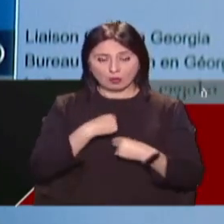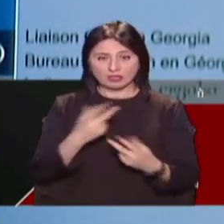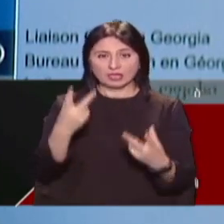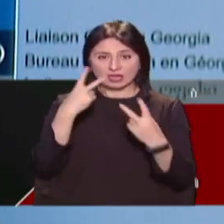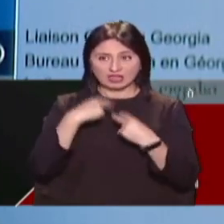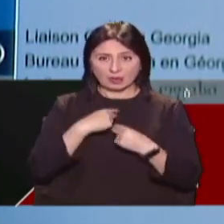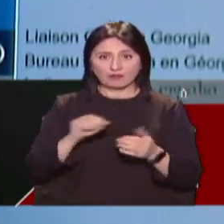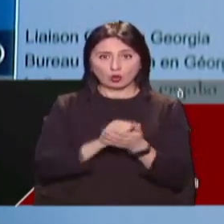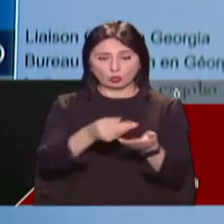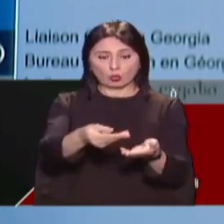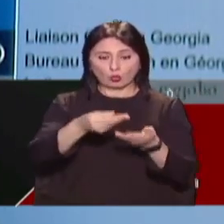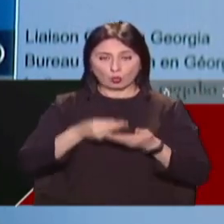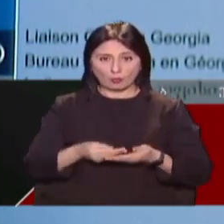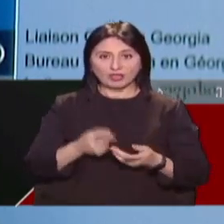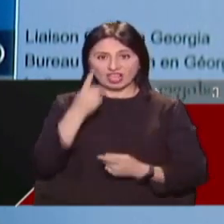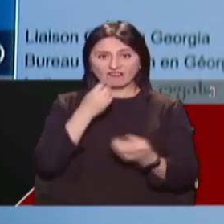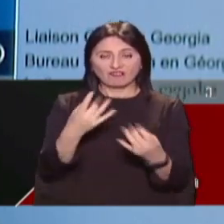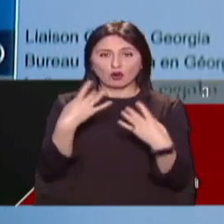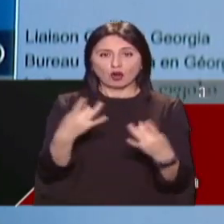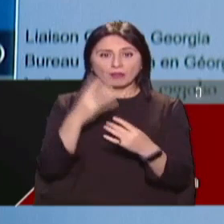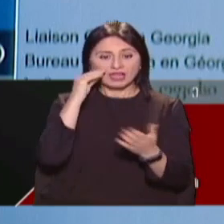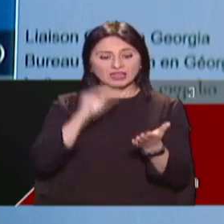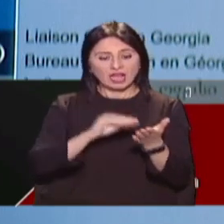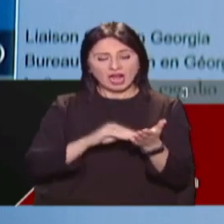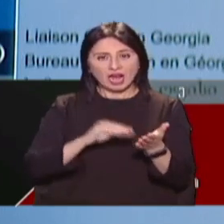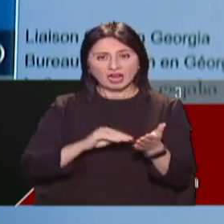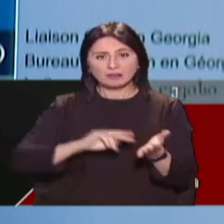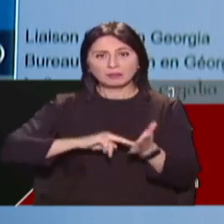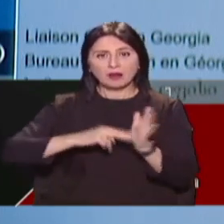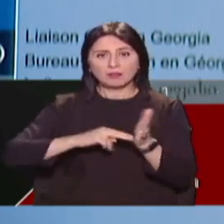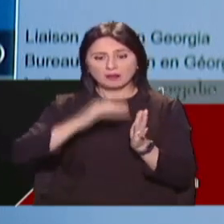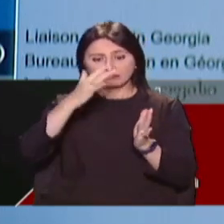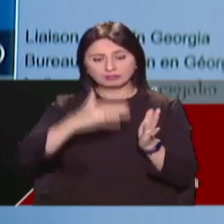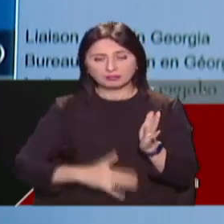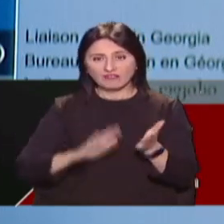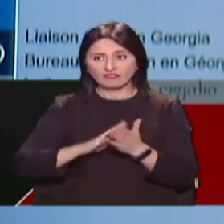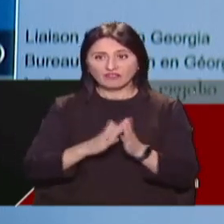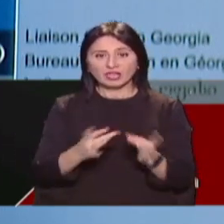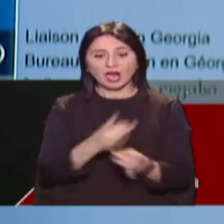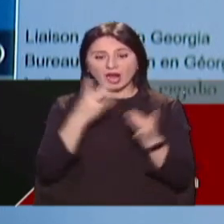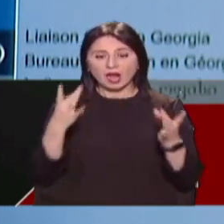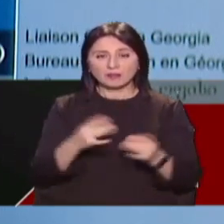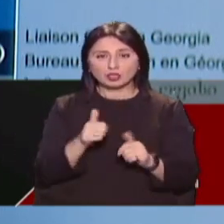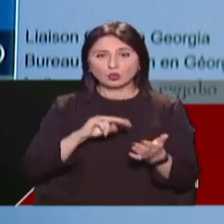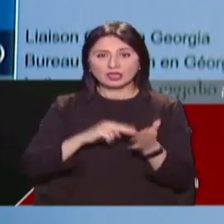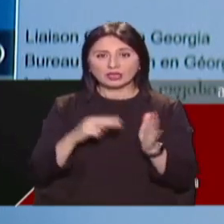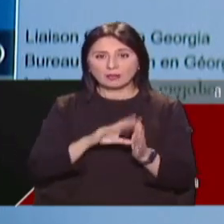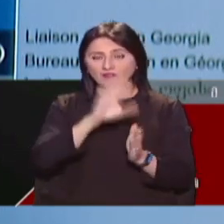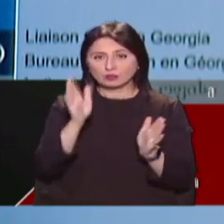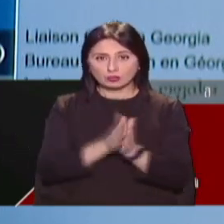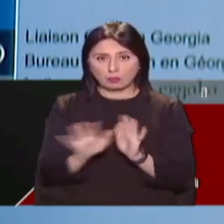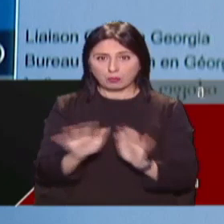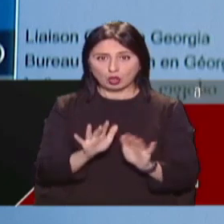დაპირება, გადმომცა დოკუმენტები, მომაწოდა ინფორმაცია თარიღებსა და საბოლოო ვადებთან დაკავშირებით. მან ამიხსნა, როგორ არის დაგეგმილი მთელი ეს